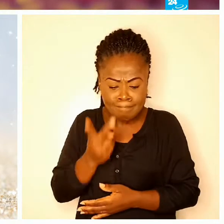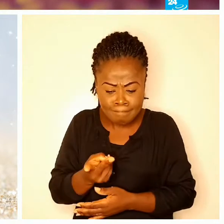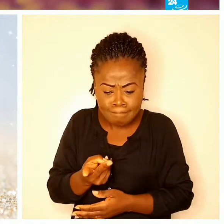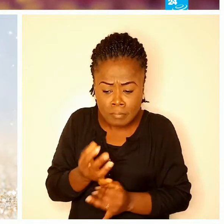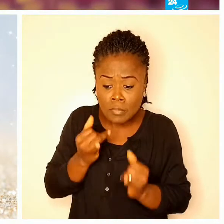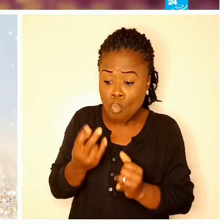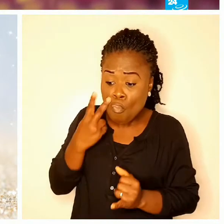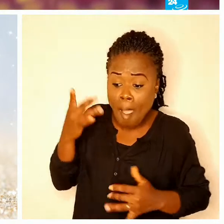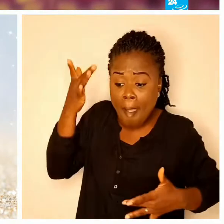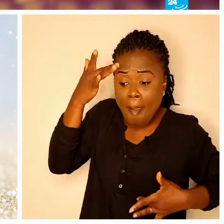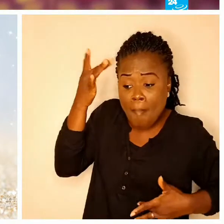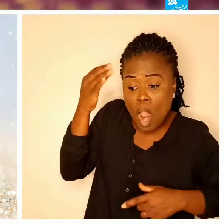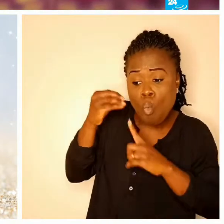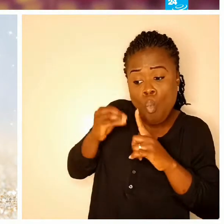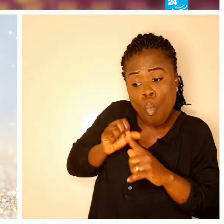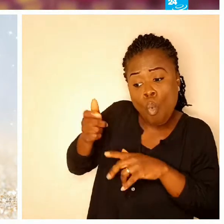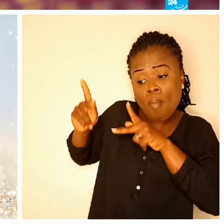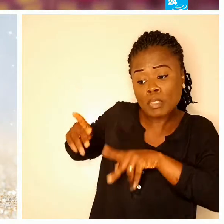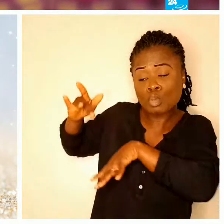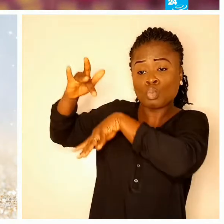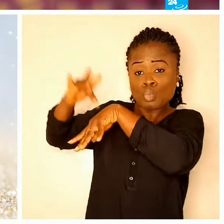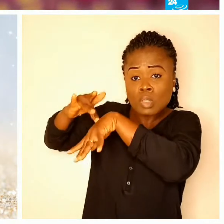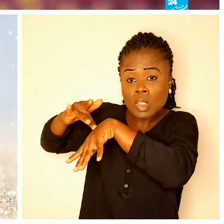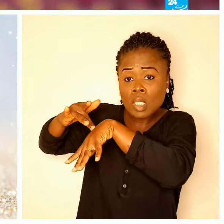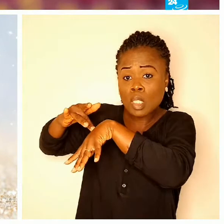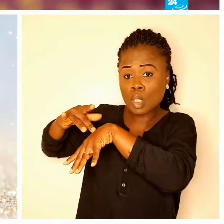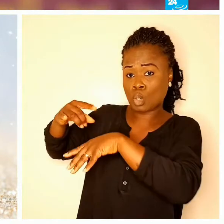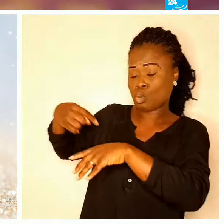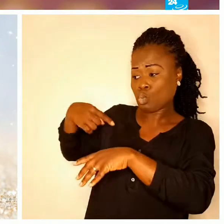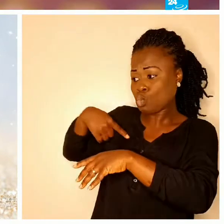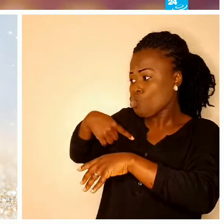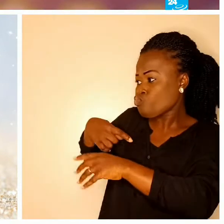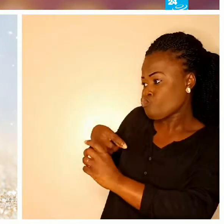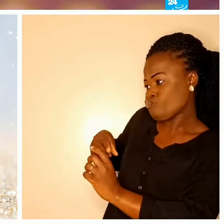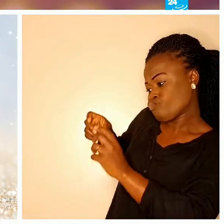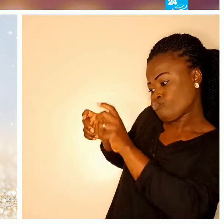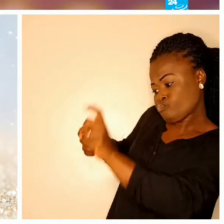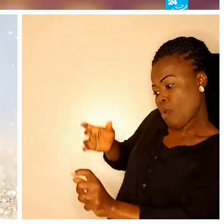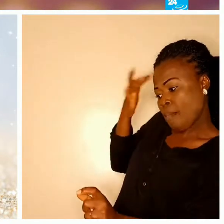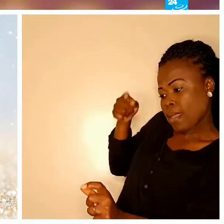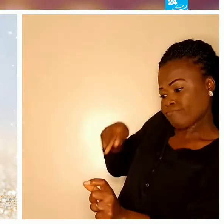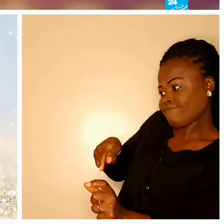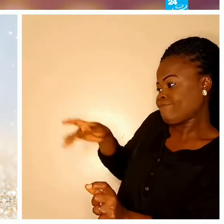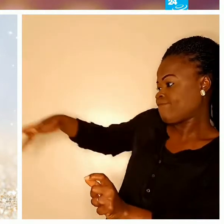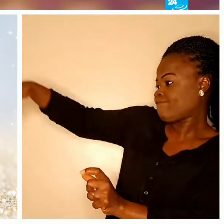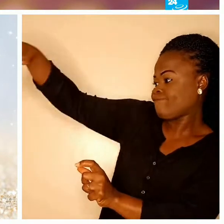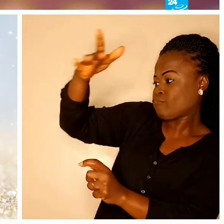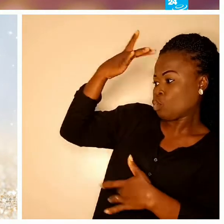des contacts et des malades. Et immédiatement, tous les contacts sont en confinement total dans des établissements